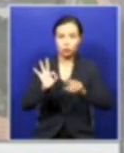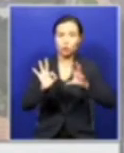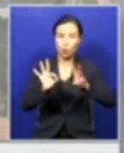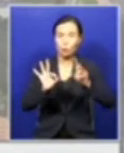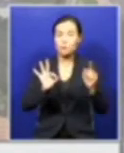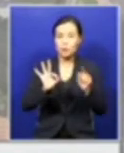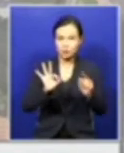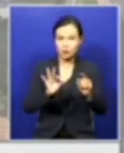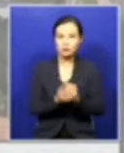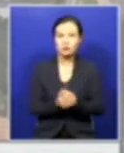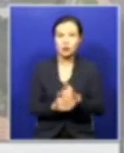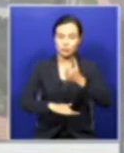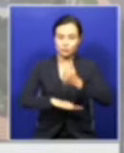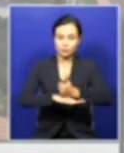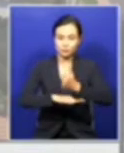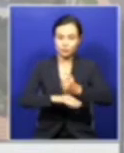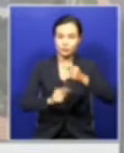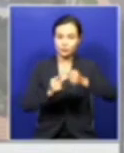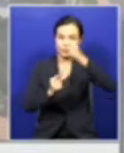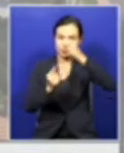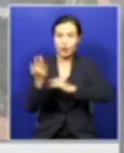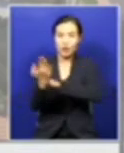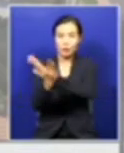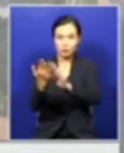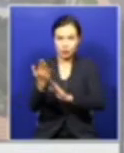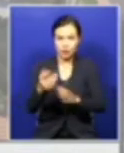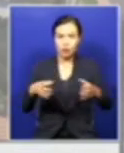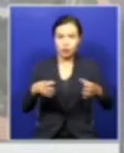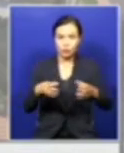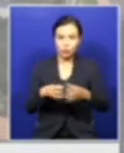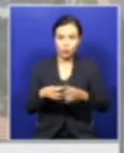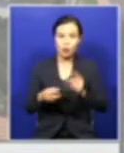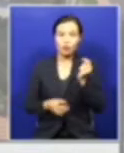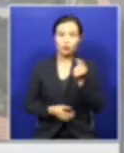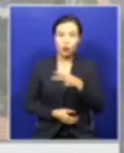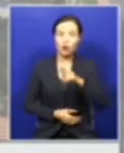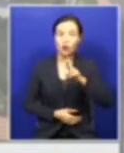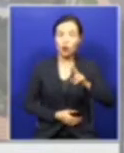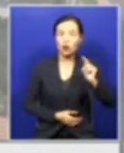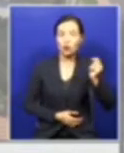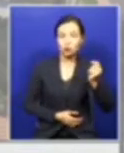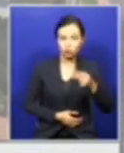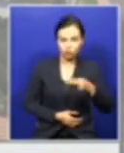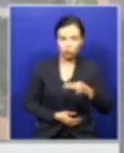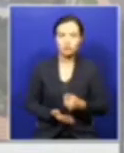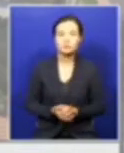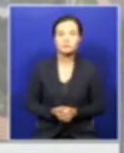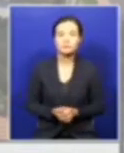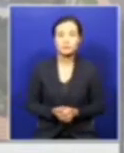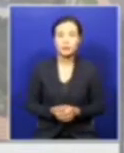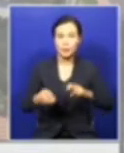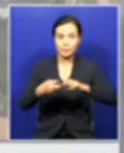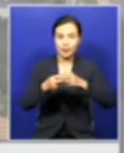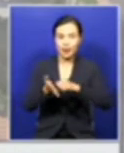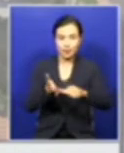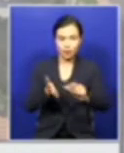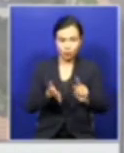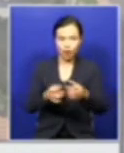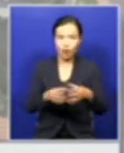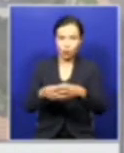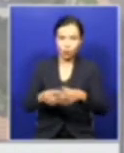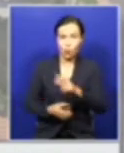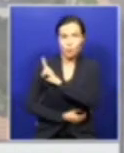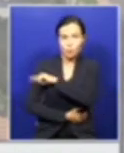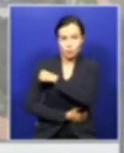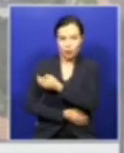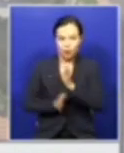9.6% ผู้นำประเทศในตอนนั้นนำโดยพรรคไทยรักไทยแก้ไขปัญหาโดยการจัดคณะแพทย์บุคล